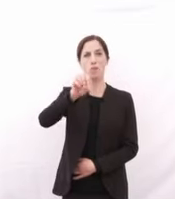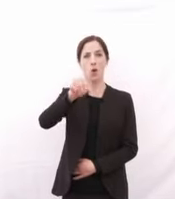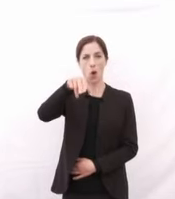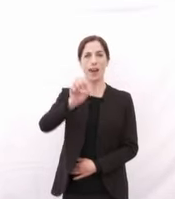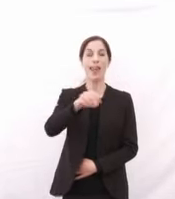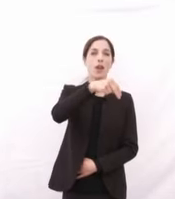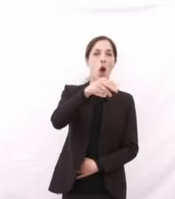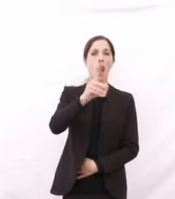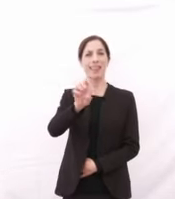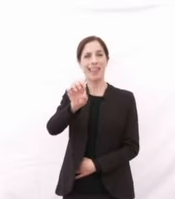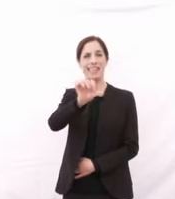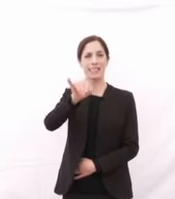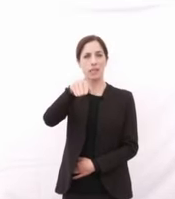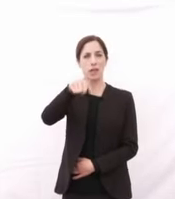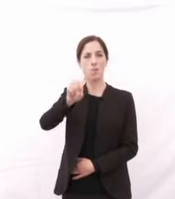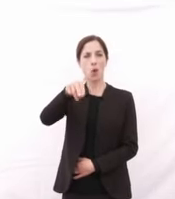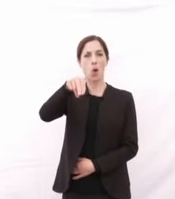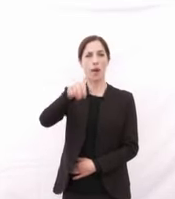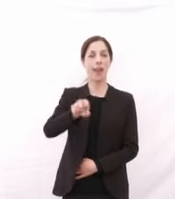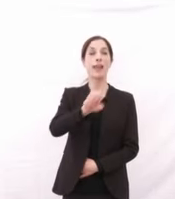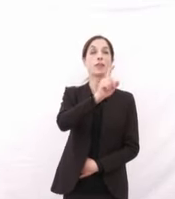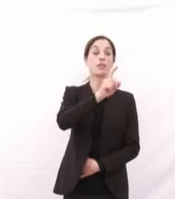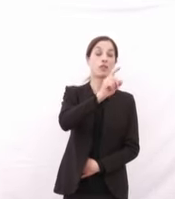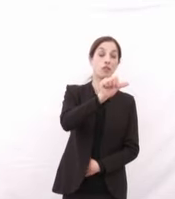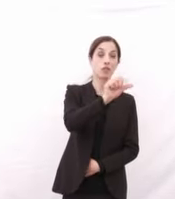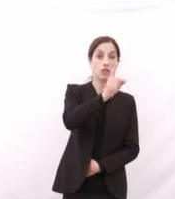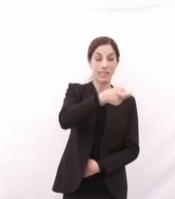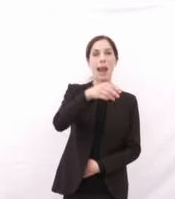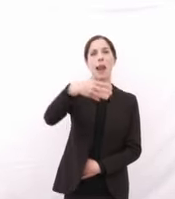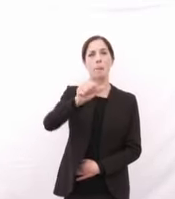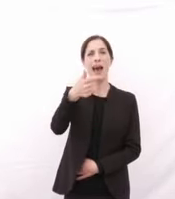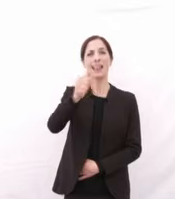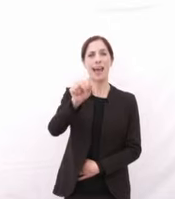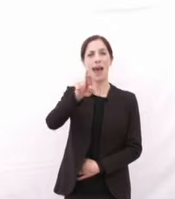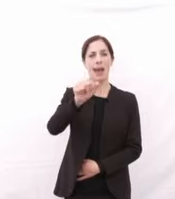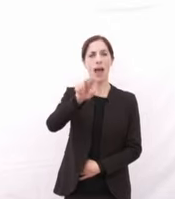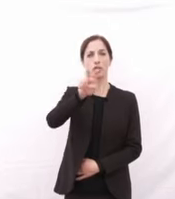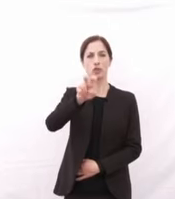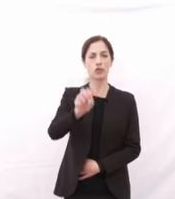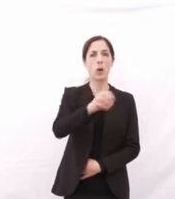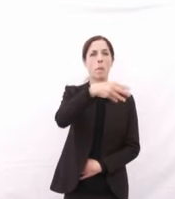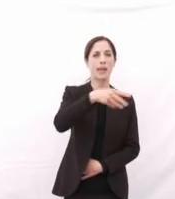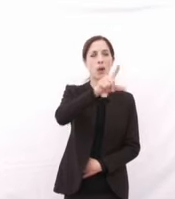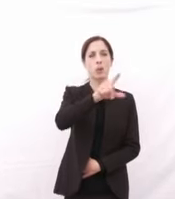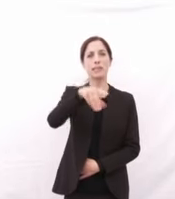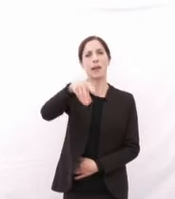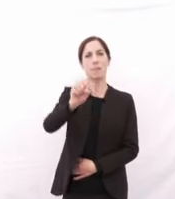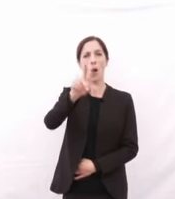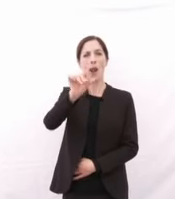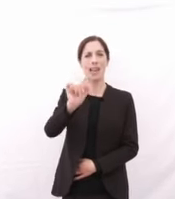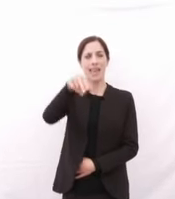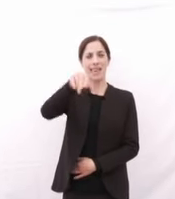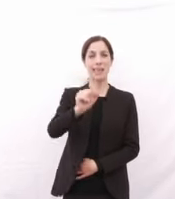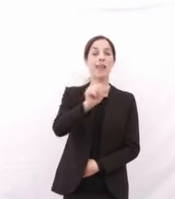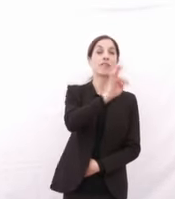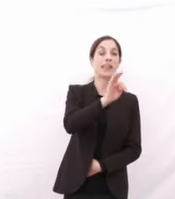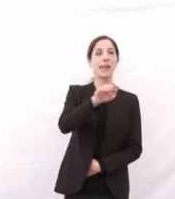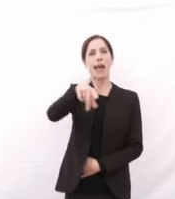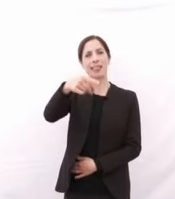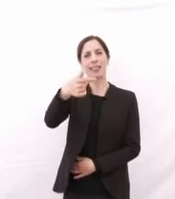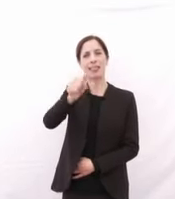Simone, Luisella Matarazzo, Maria Luigia Morini, Federica Tagliatela,